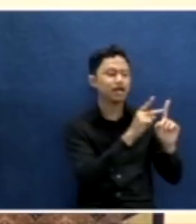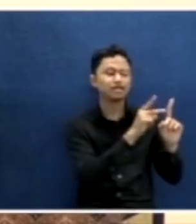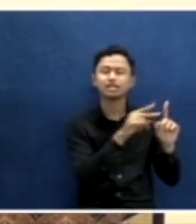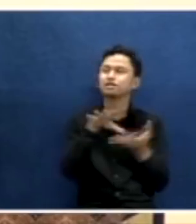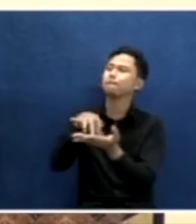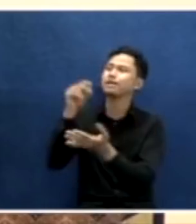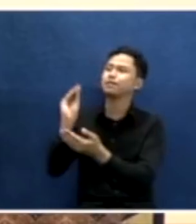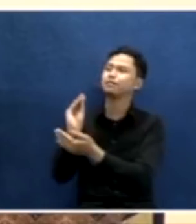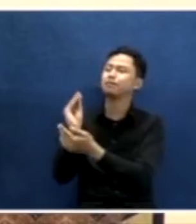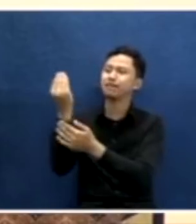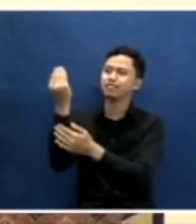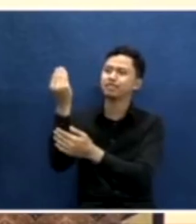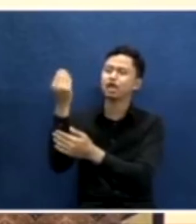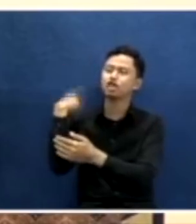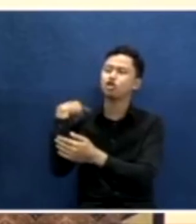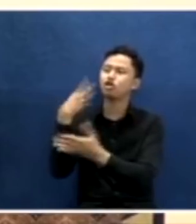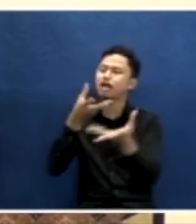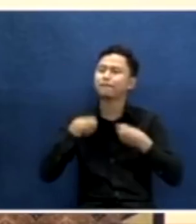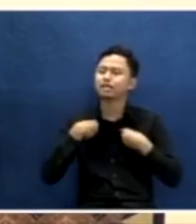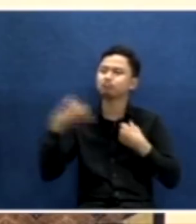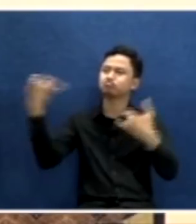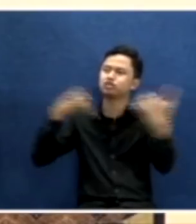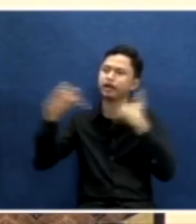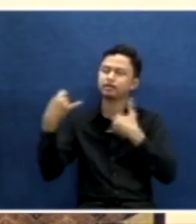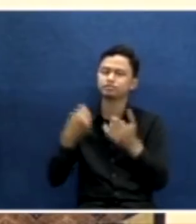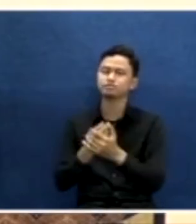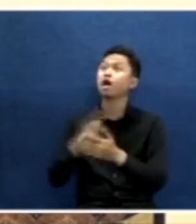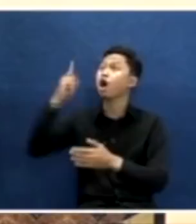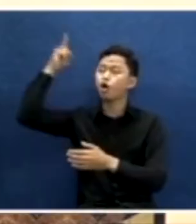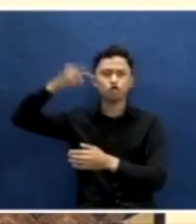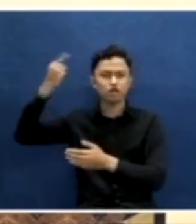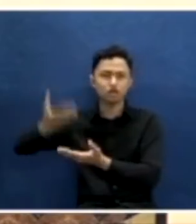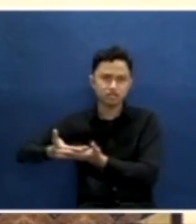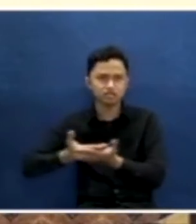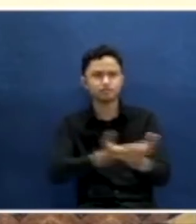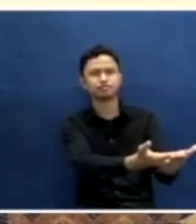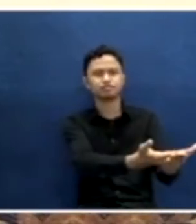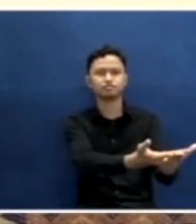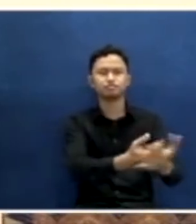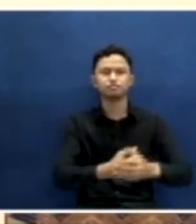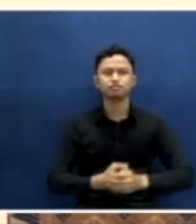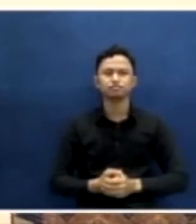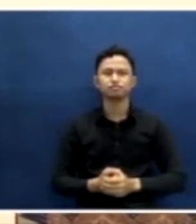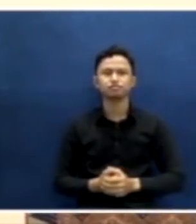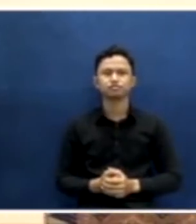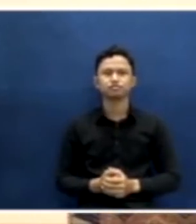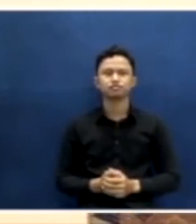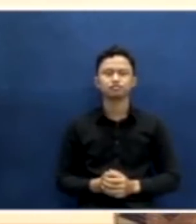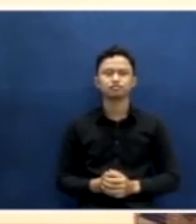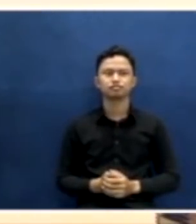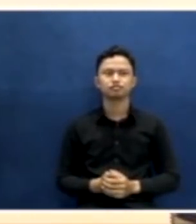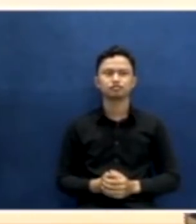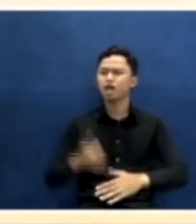itu mendapatkan keburukan dan doa mereka itu selalu dikabulkan oleh Allah pemimpin-pemimpin di Irak yang